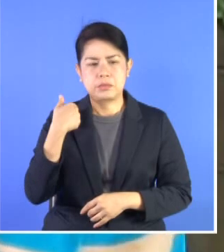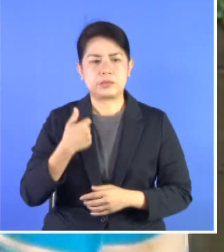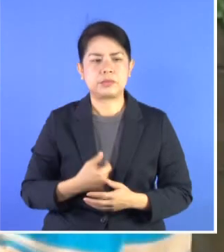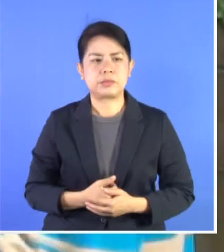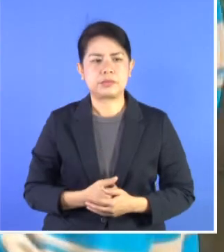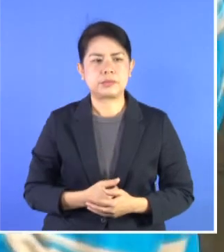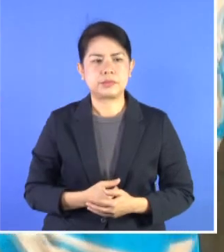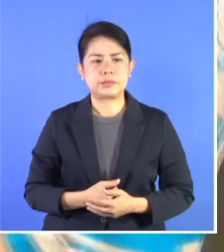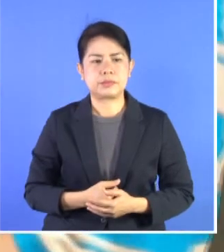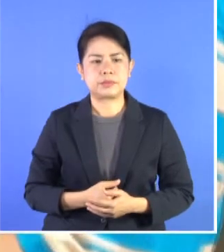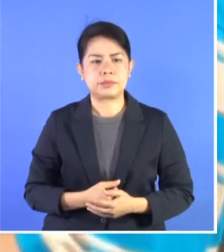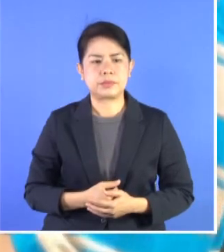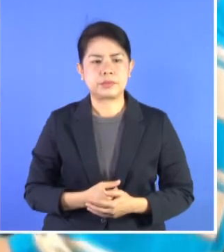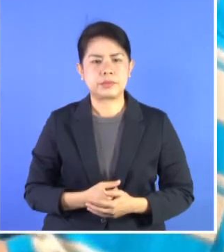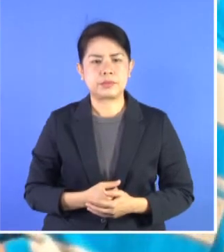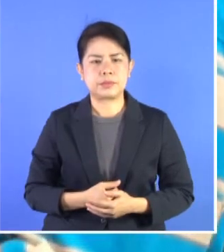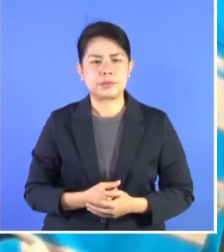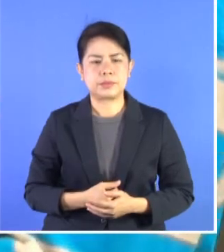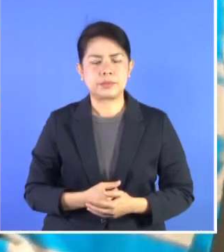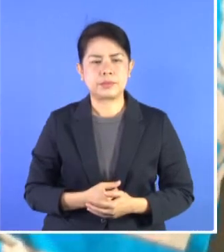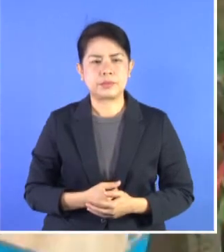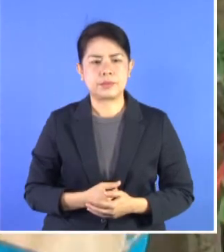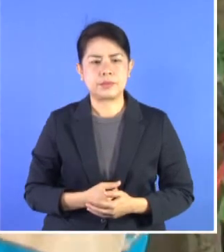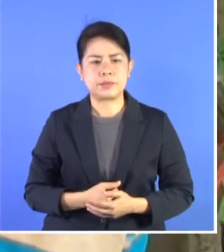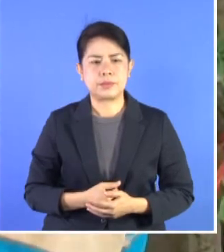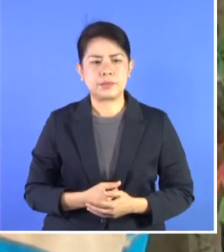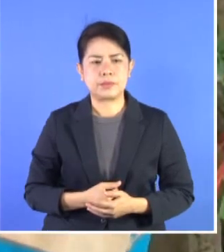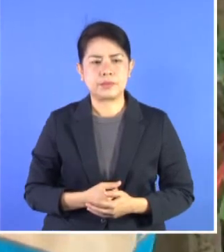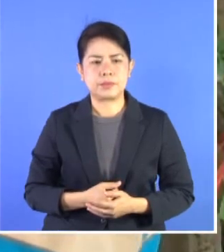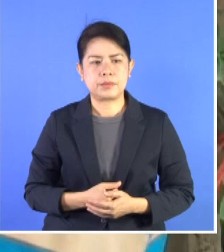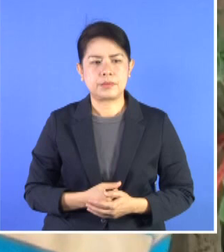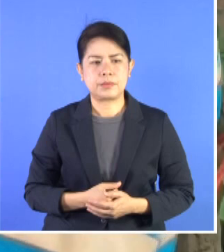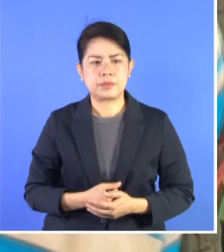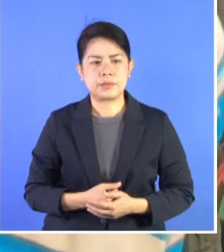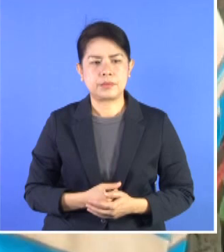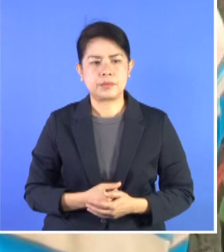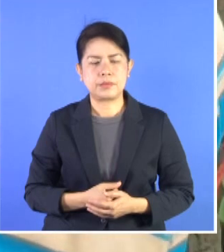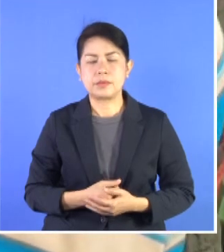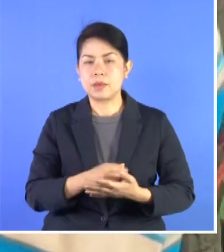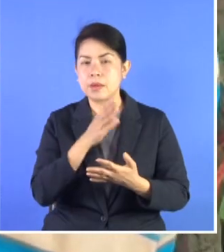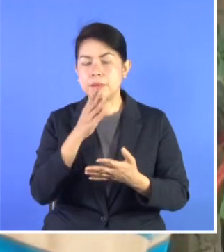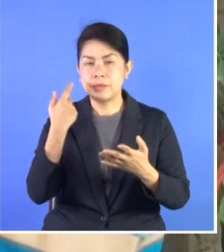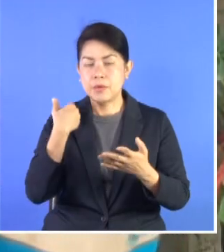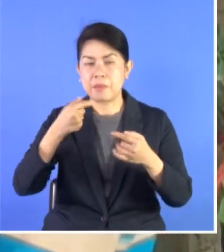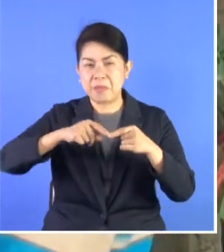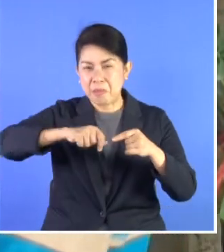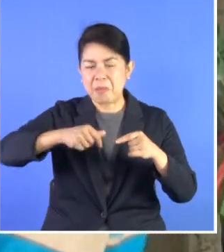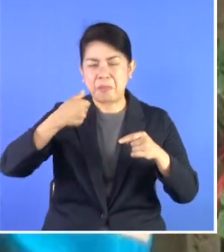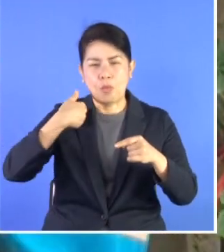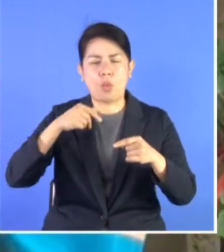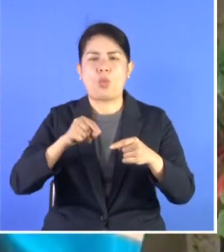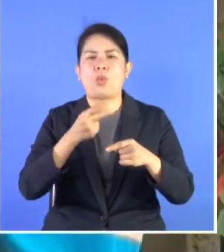ามีดเฉือนออกมานี่นะครับถ้าใส่ลาบใส่ก้อยนี่นะได้เป็นหม้อเลยลูกเดียวเนี่ยได้เป็นหม้อเลยว่